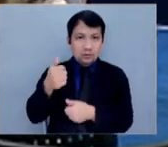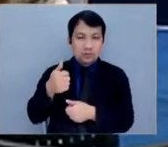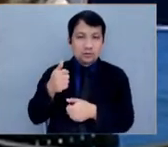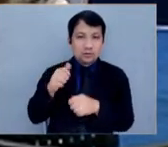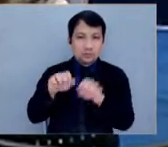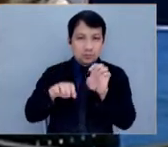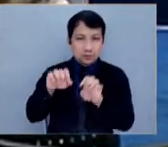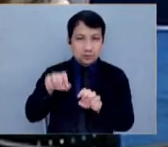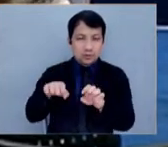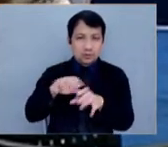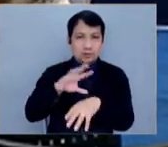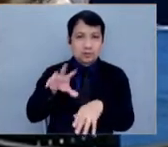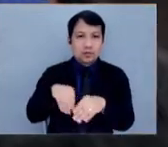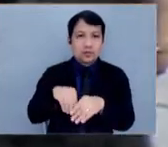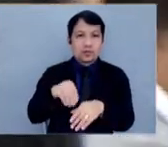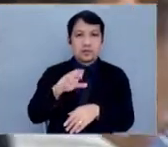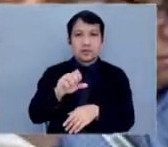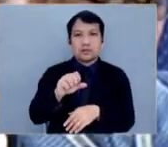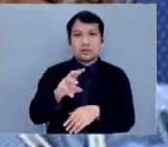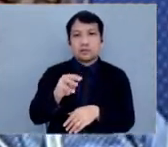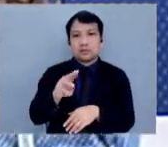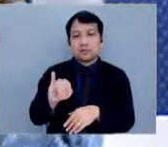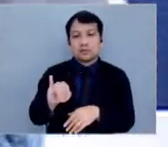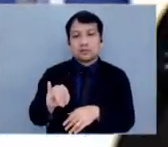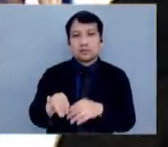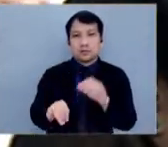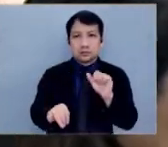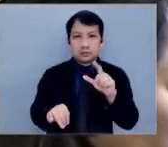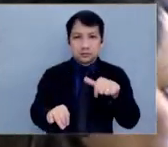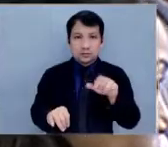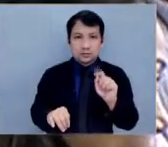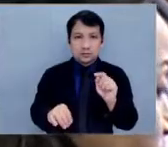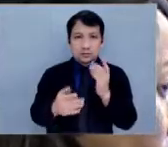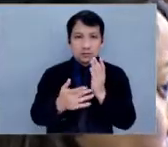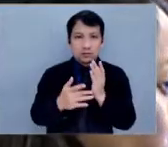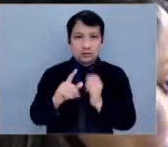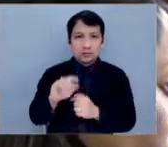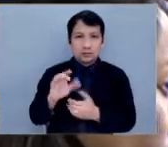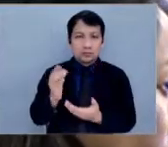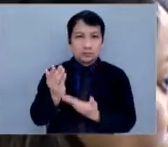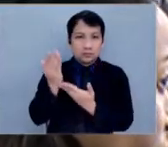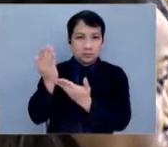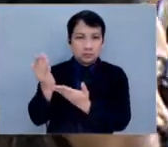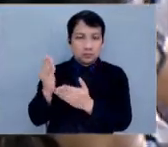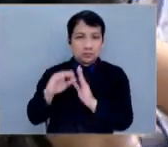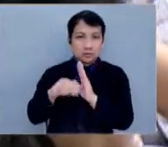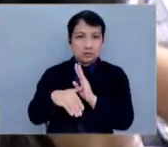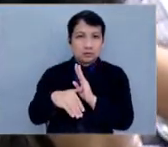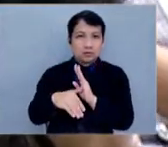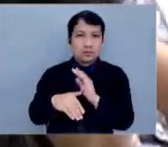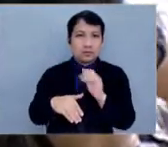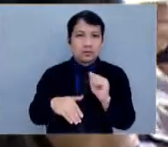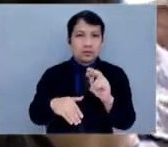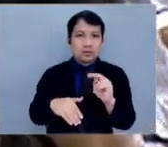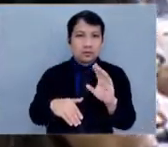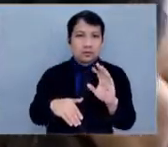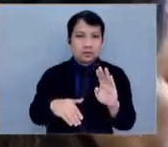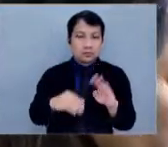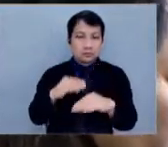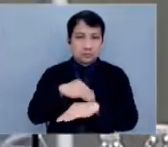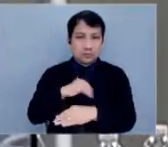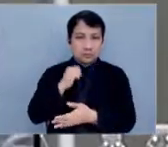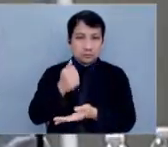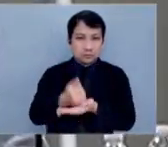joint venture ng SMS Global at Sequent Tech, iaakyat na ang proposal nila sa Comelec and Bank. Kapag inaprubahan, sa